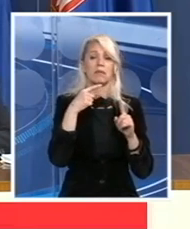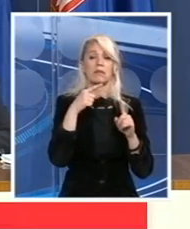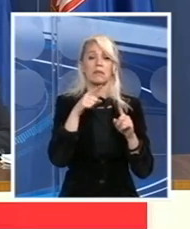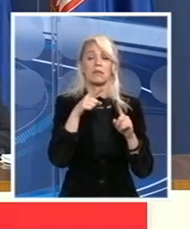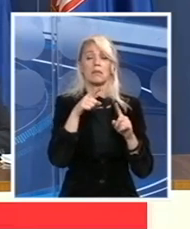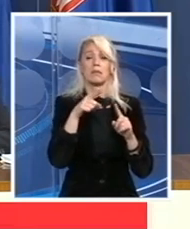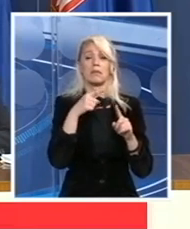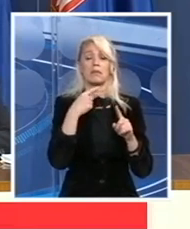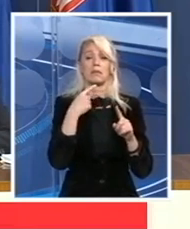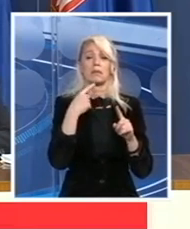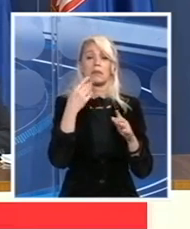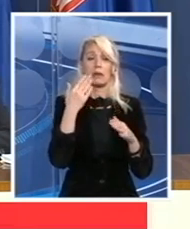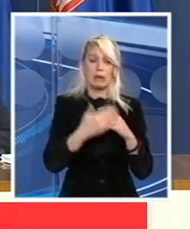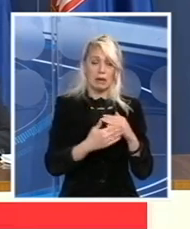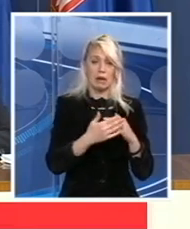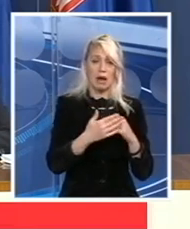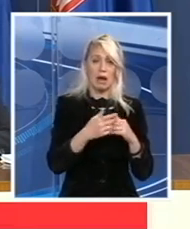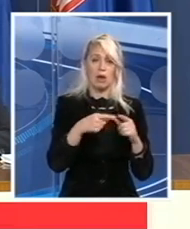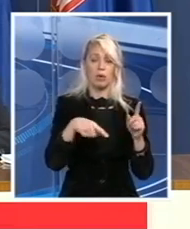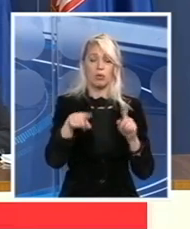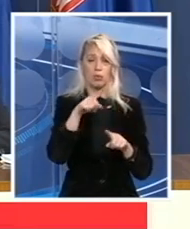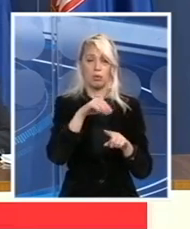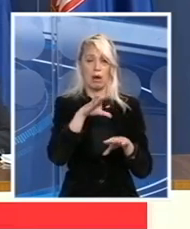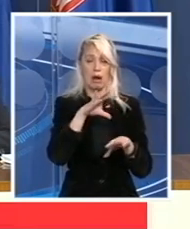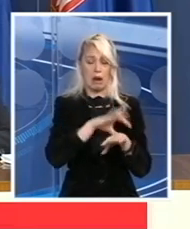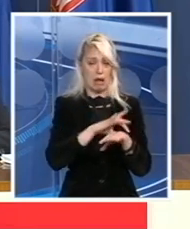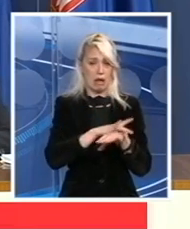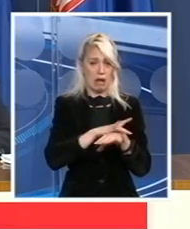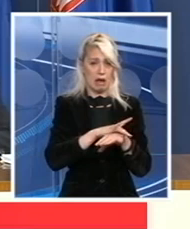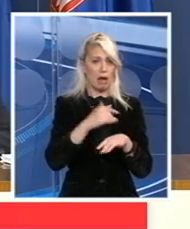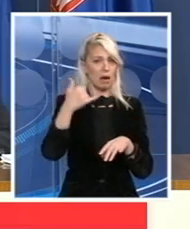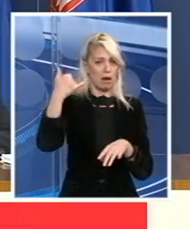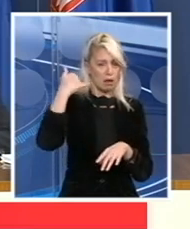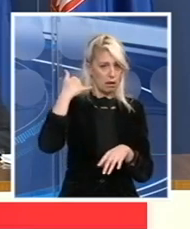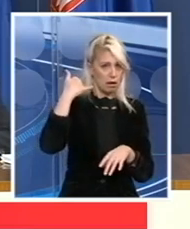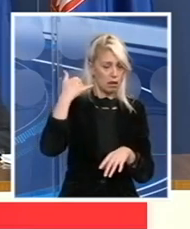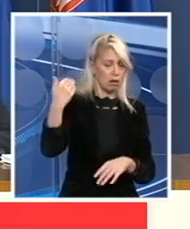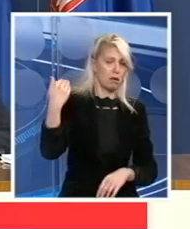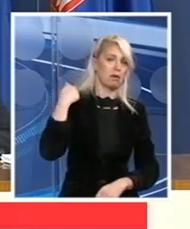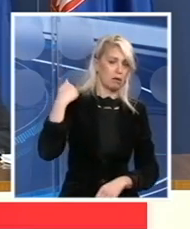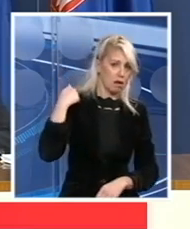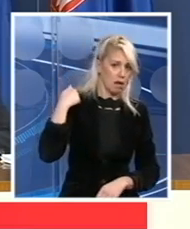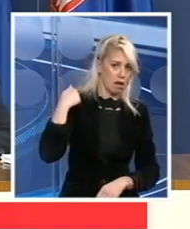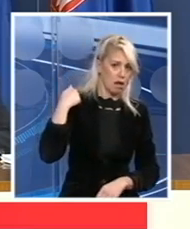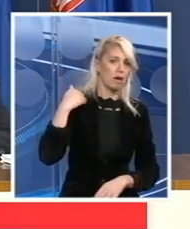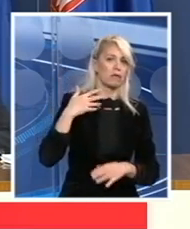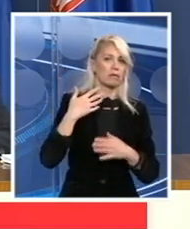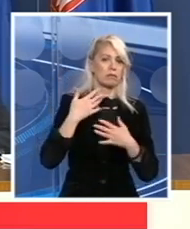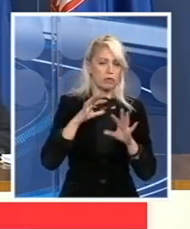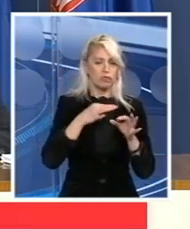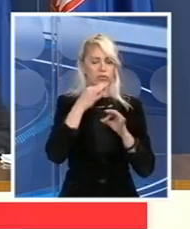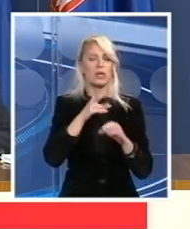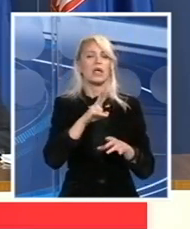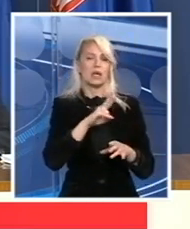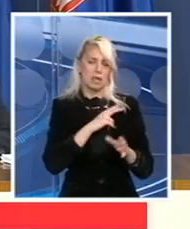tako mali broj, dobija informaciju od nadležnog lekara telefonskim putem da su oni testirani pozitivni